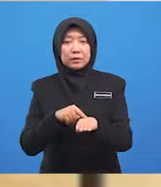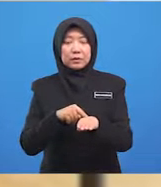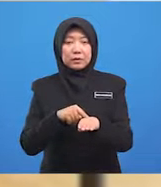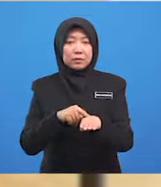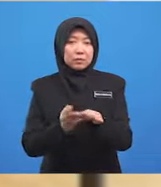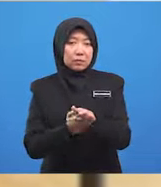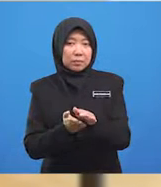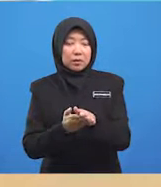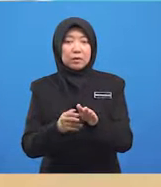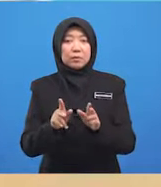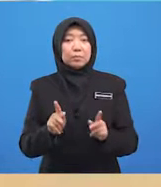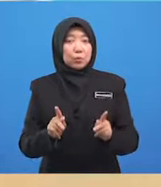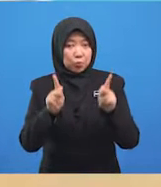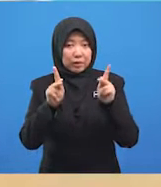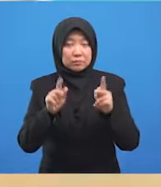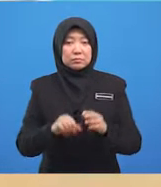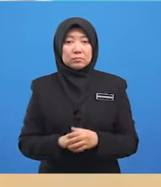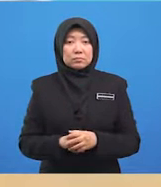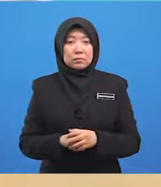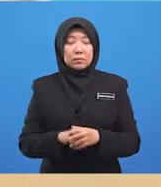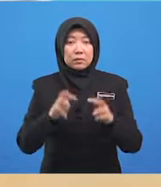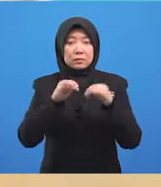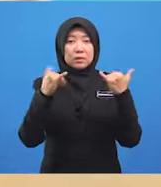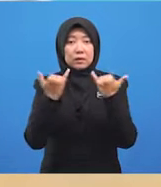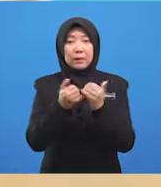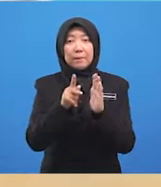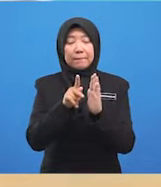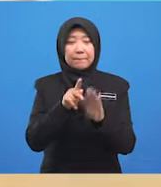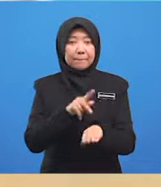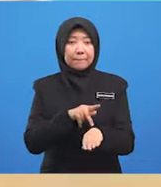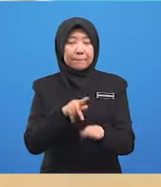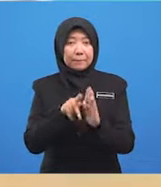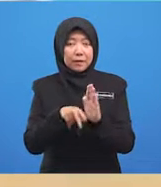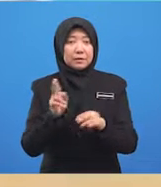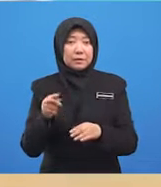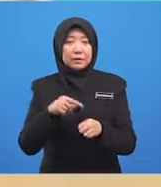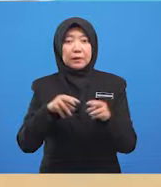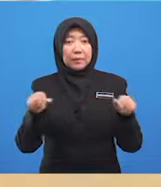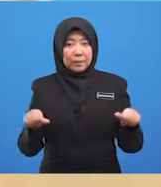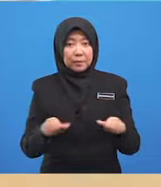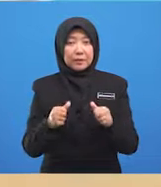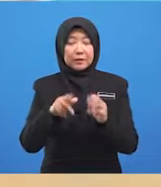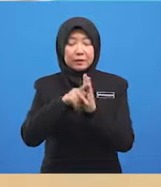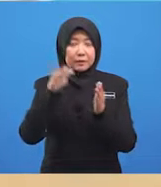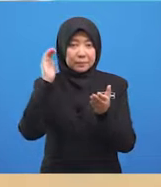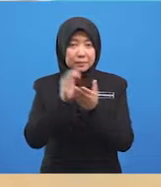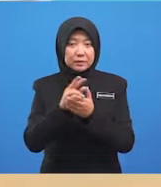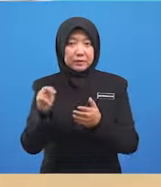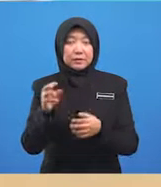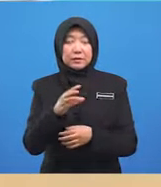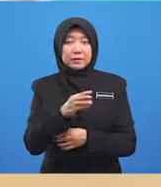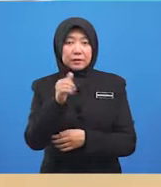perkuburan masyarakat prasejarah ini meramalkan kepercayaan di